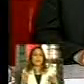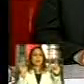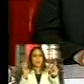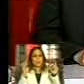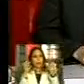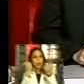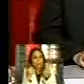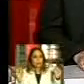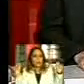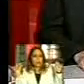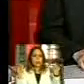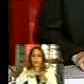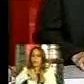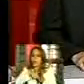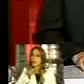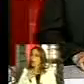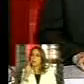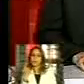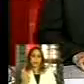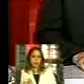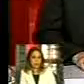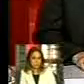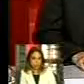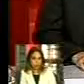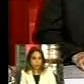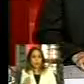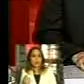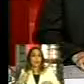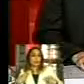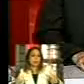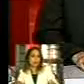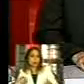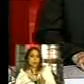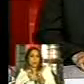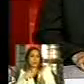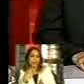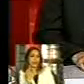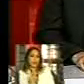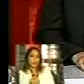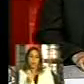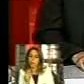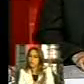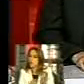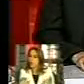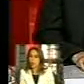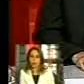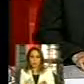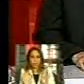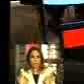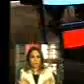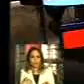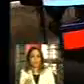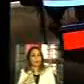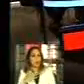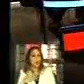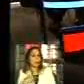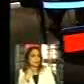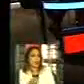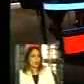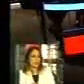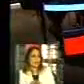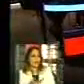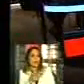חופשי לא מתקן את עצמו. הרי אילו השוק היה מתקן את עצמו, זה לא היה נדרש. אבל אני רוצה להגיד ש, אתה יודע, נחמי,